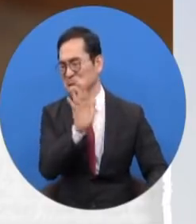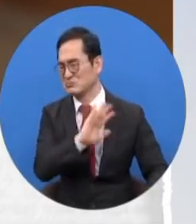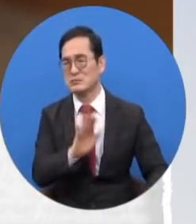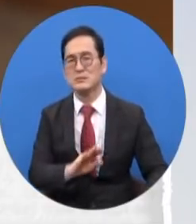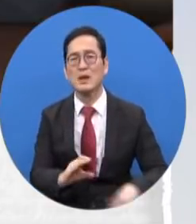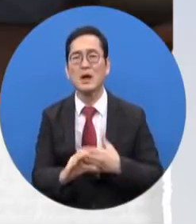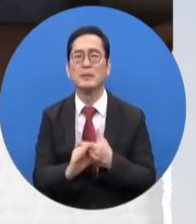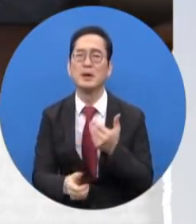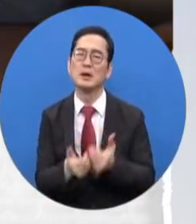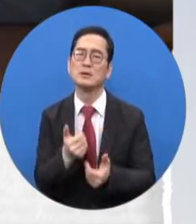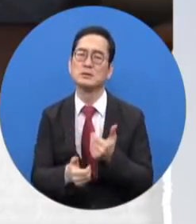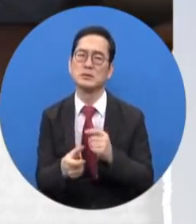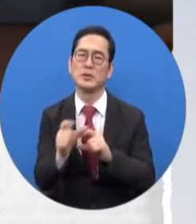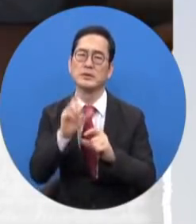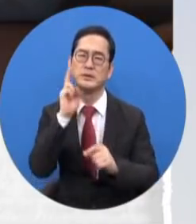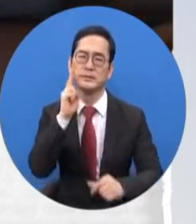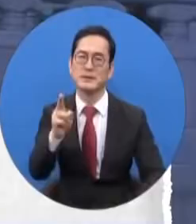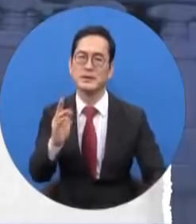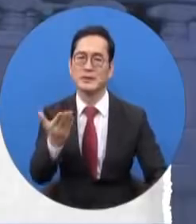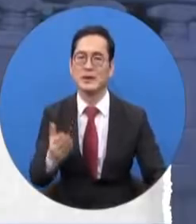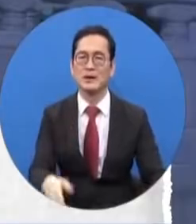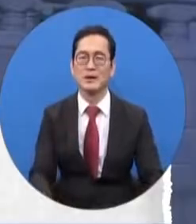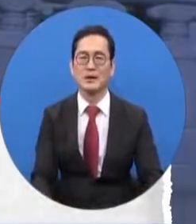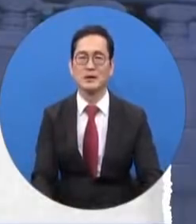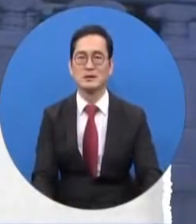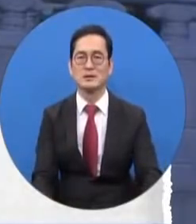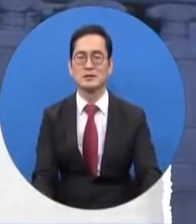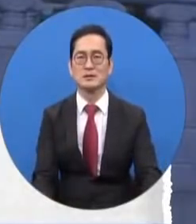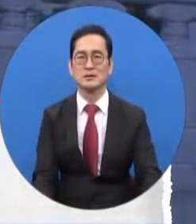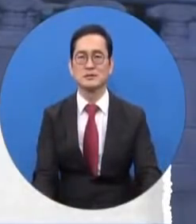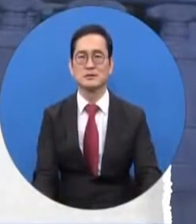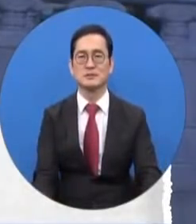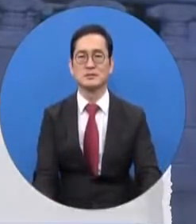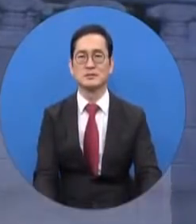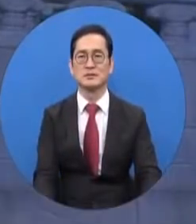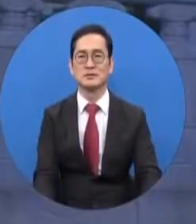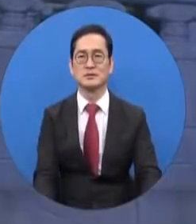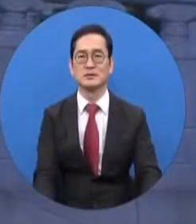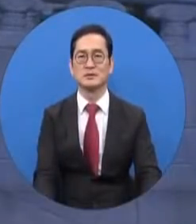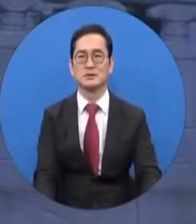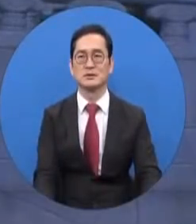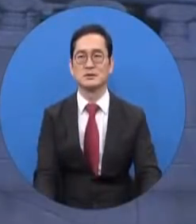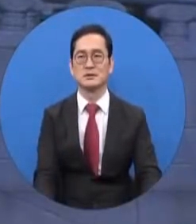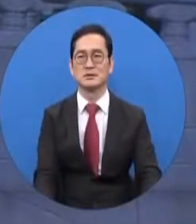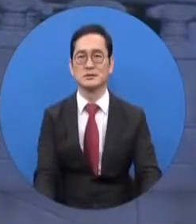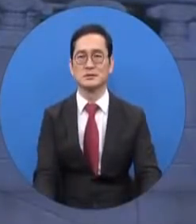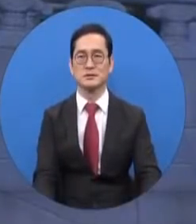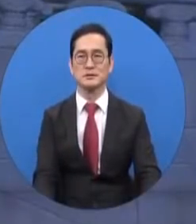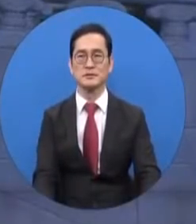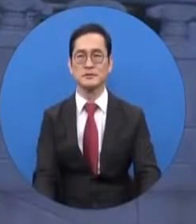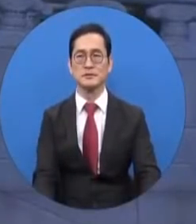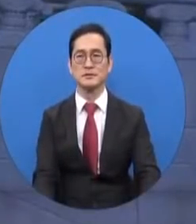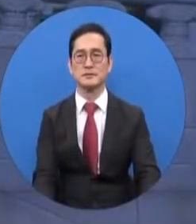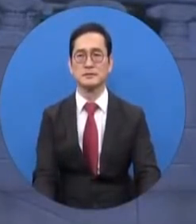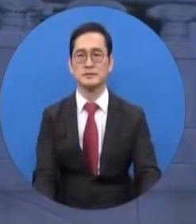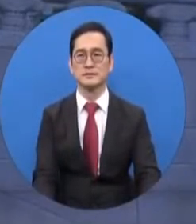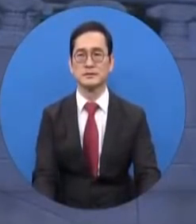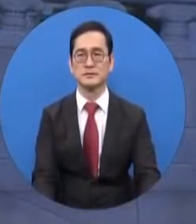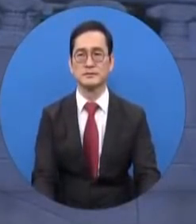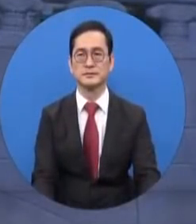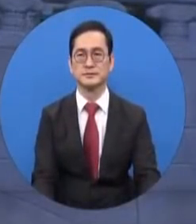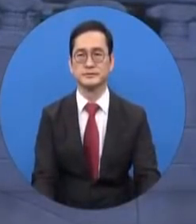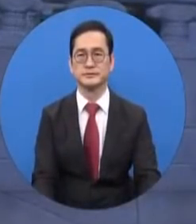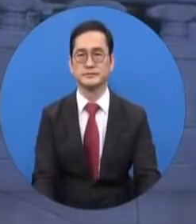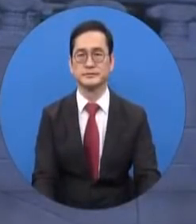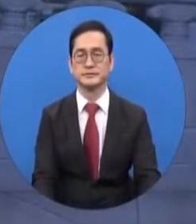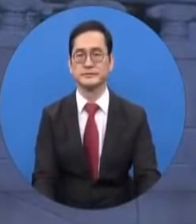듭니다. 알 수는 없습니다. 정확하게 양측이 밝히지 않기 때문에 아직 여지는 있을 것 같다라는 생각도 동시에